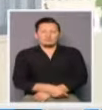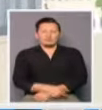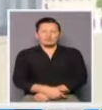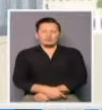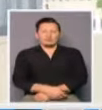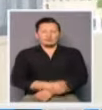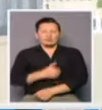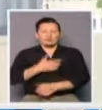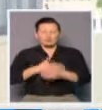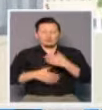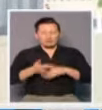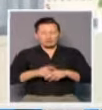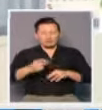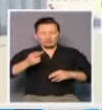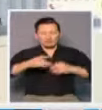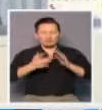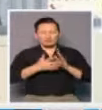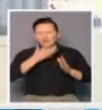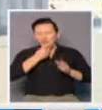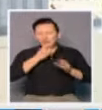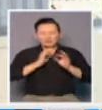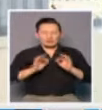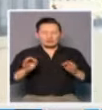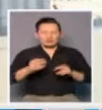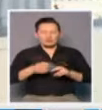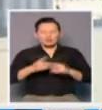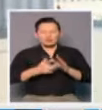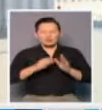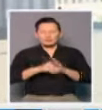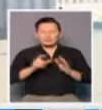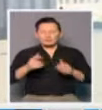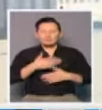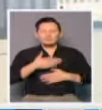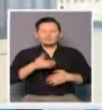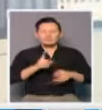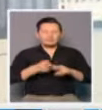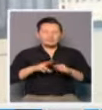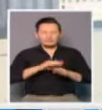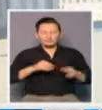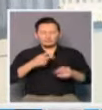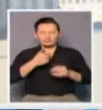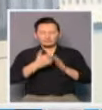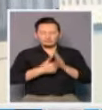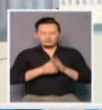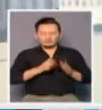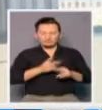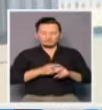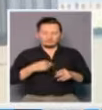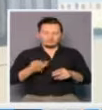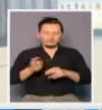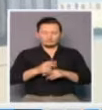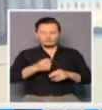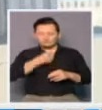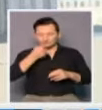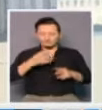Я очень рад. Астана – прекрасный город. Выражаю благодарность тем людям, которые, оценив мой труд, дали возможность в таком